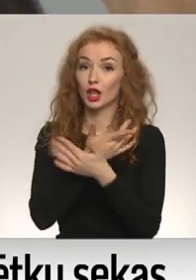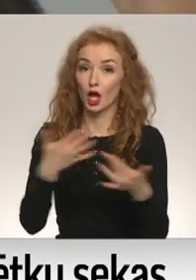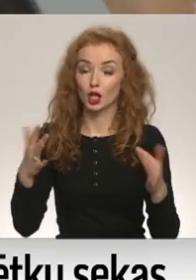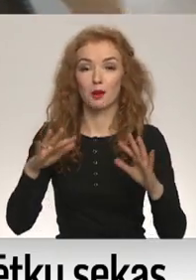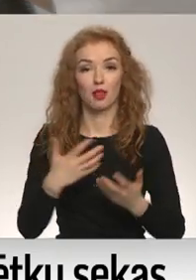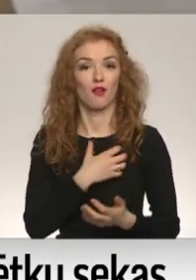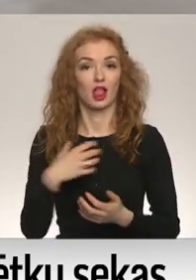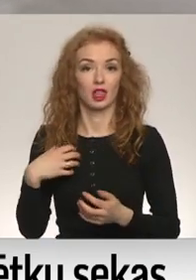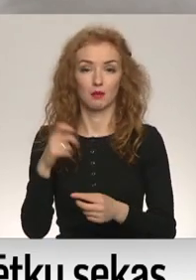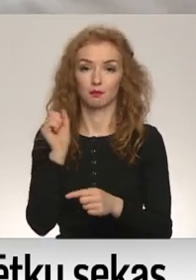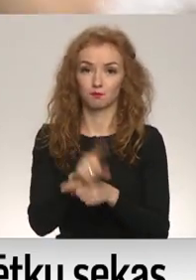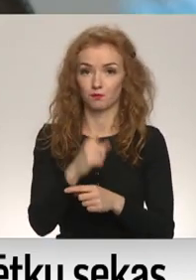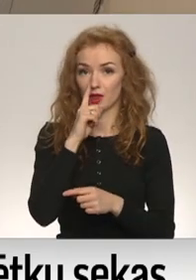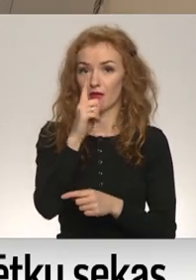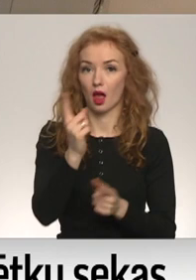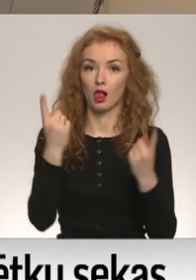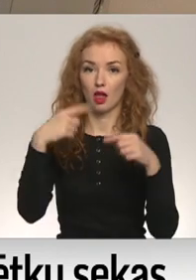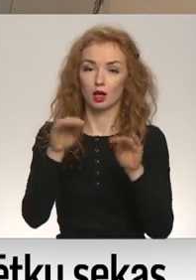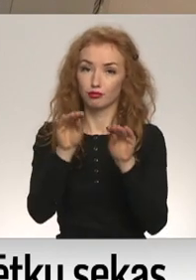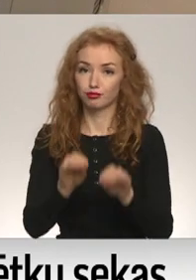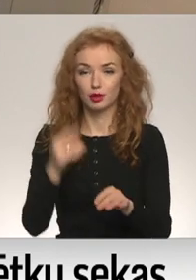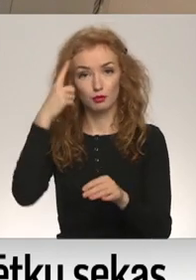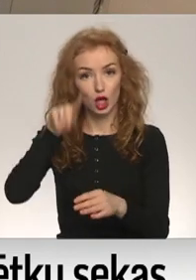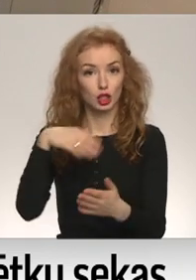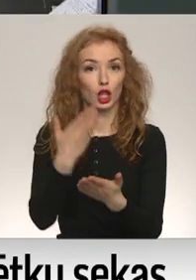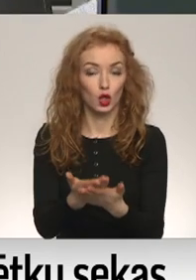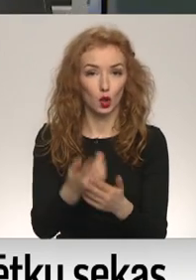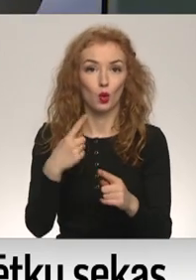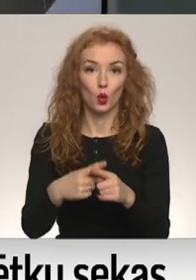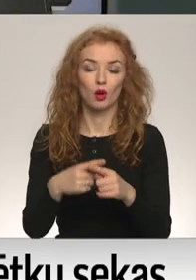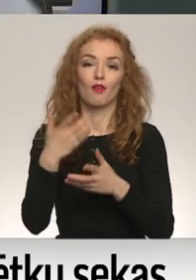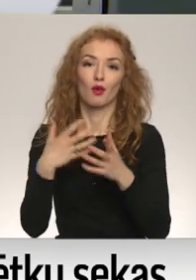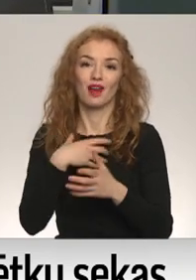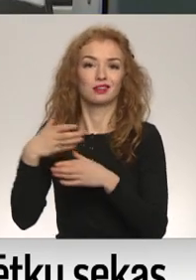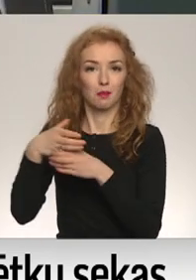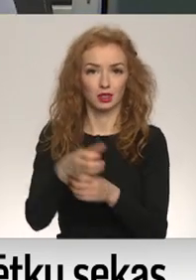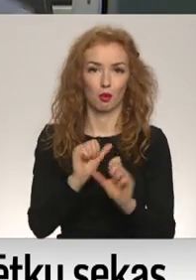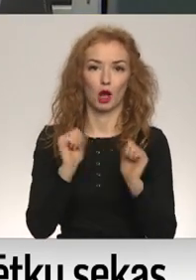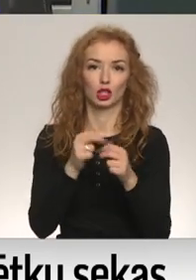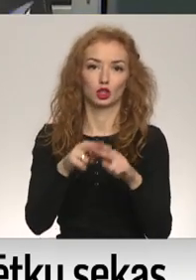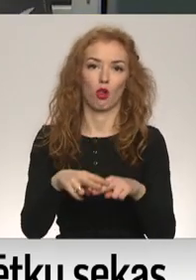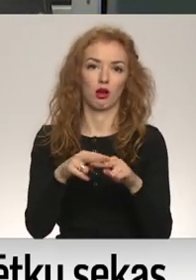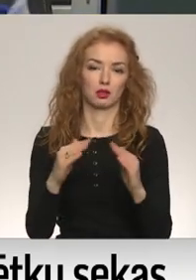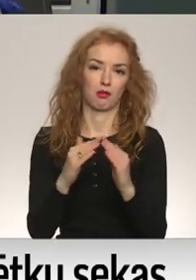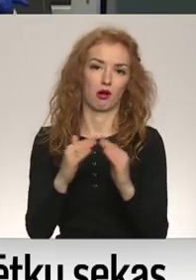uzdevusi nedēļas laikā sagatavot priekšlikumus pašizolācijas laika samazināšanai. Vitāna Strate, Latvijas televīzija.